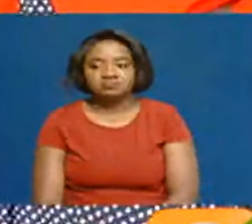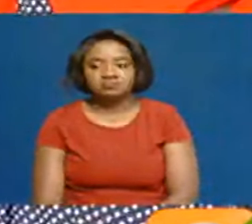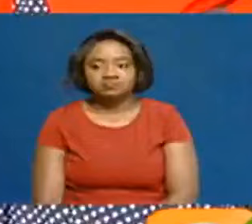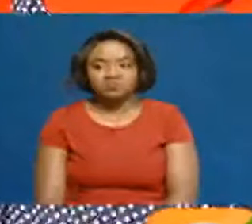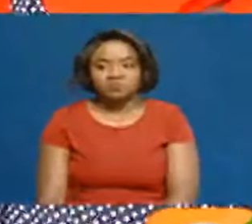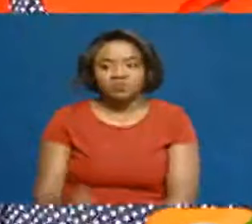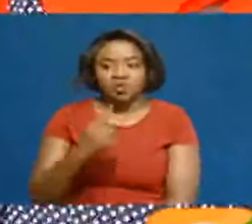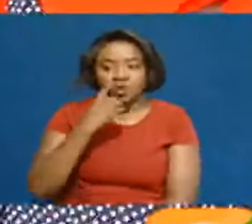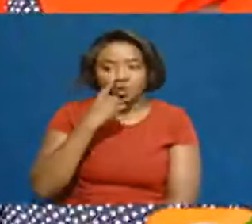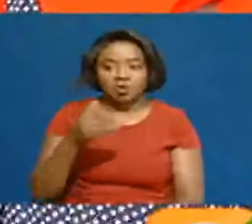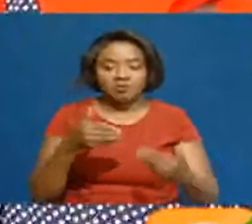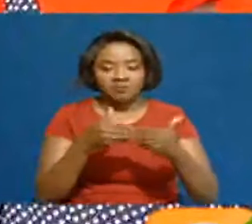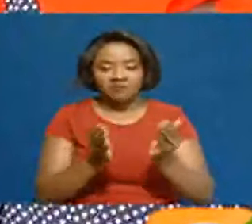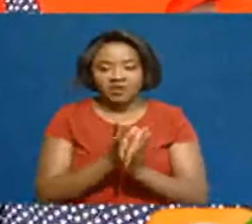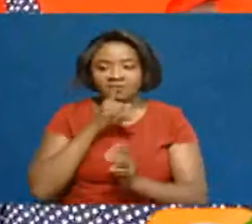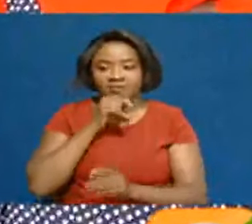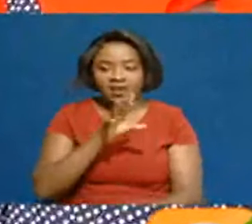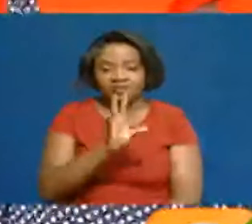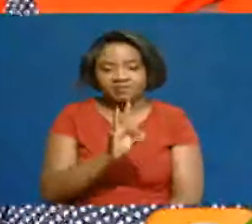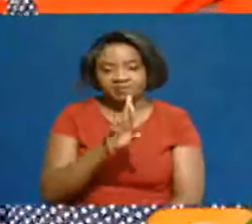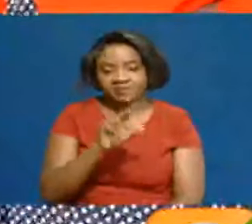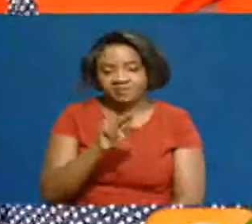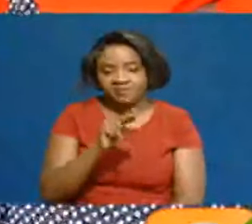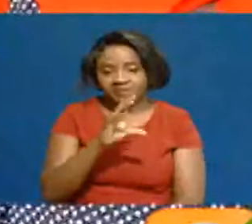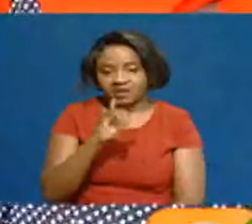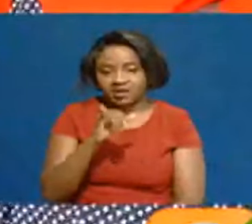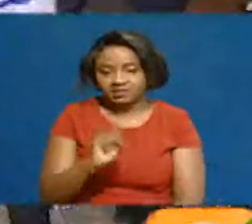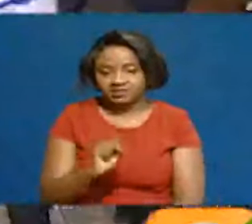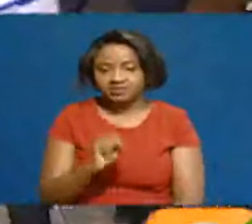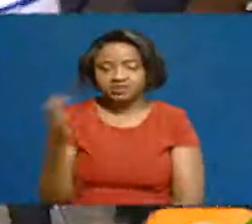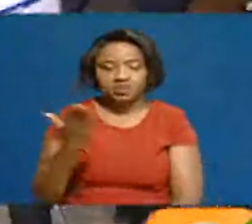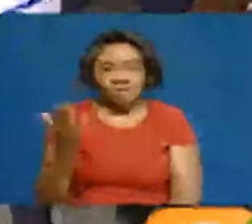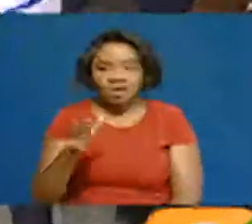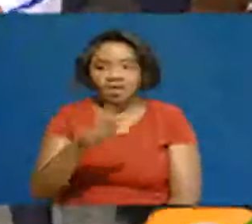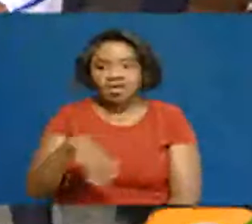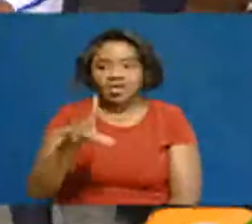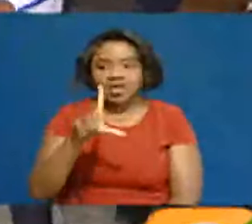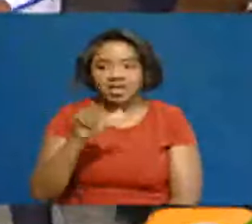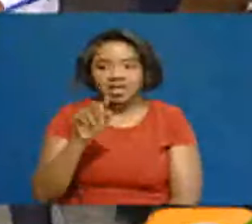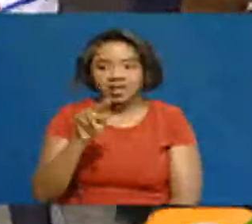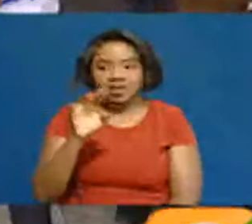Nyumbani kwa familia ya Francis Gathura, Modern Estate, Lanet, Nakuru.